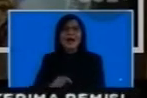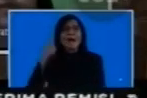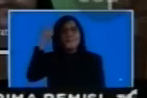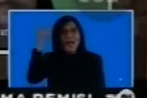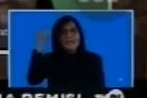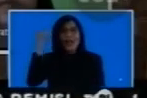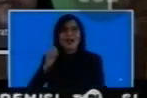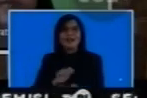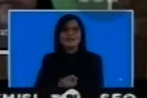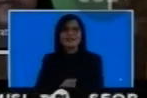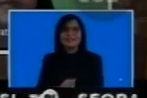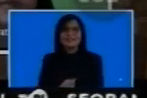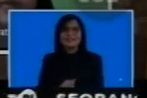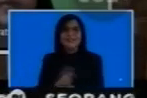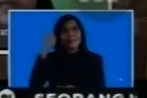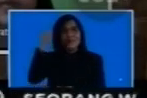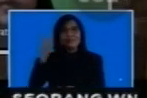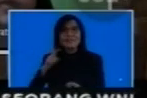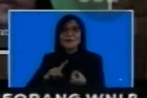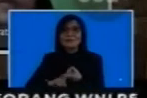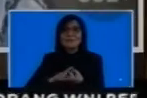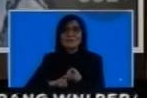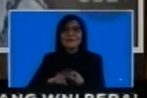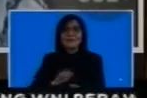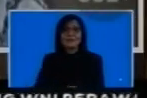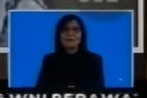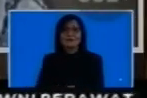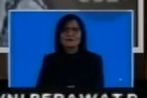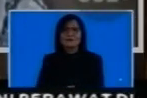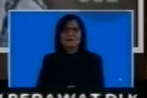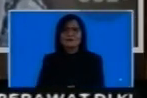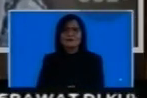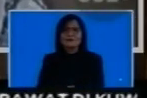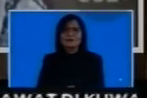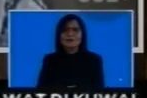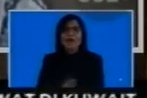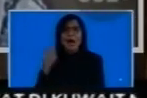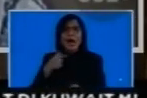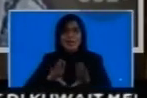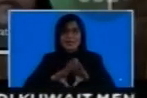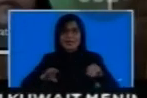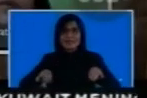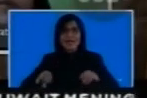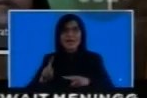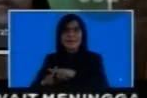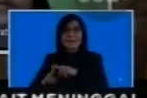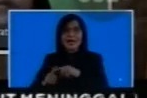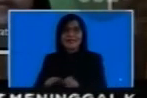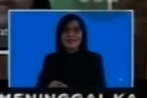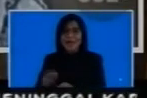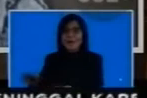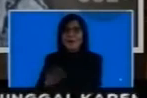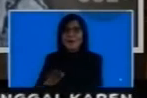Belajar. Belajar ya, sama teman-teman ya. Saya dengar Rivaldi juga ada kerja sampingan, ternak ikan